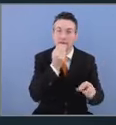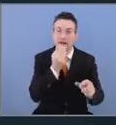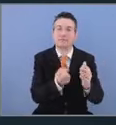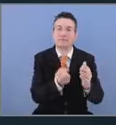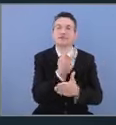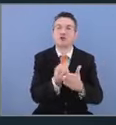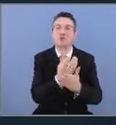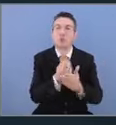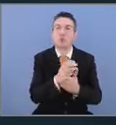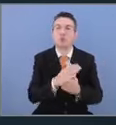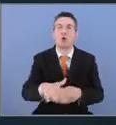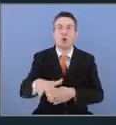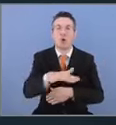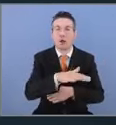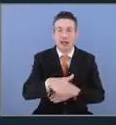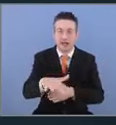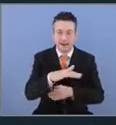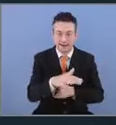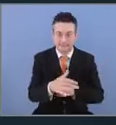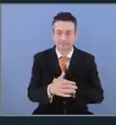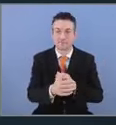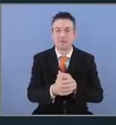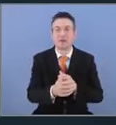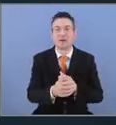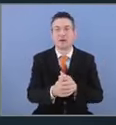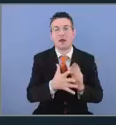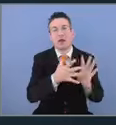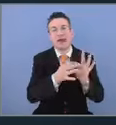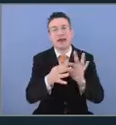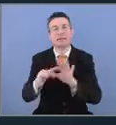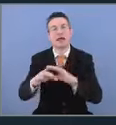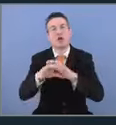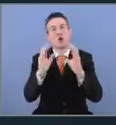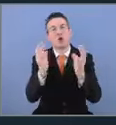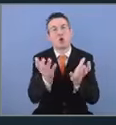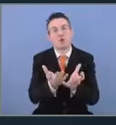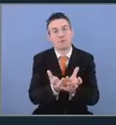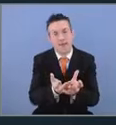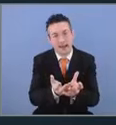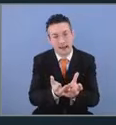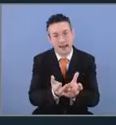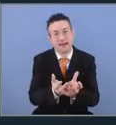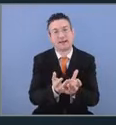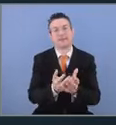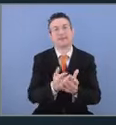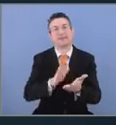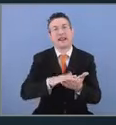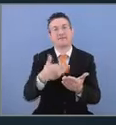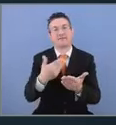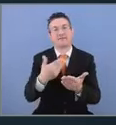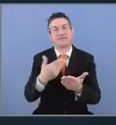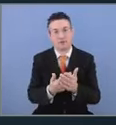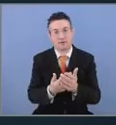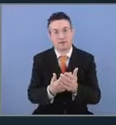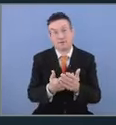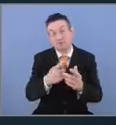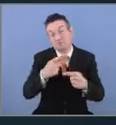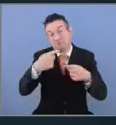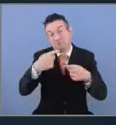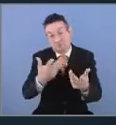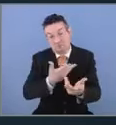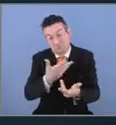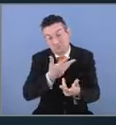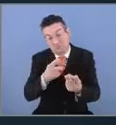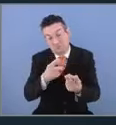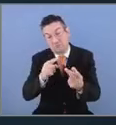e catene globali del valore. Quindi poi naturalmente ci sono anche altri temi che, per